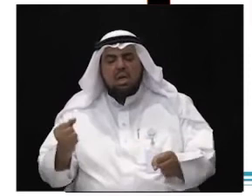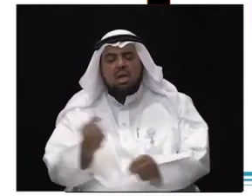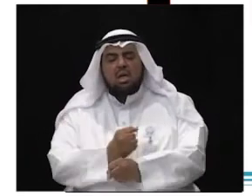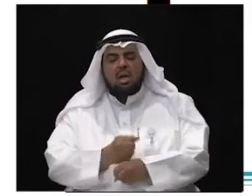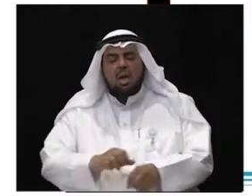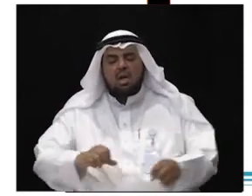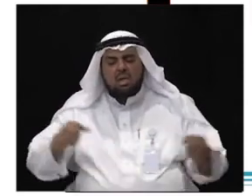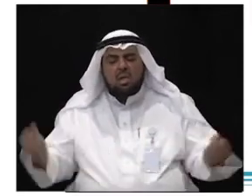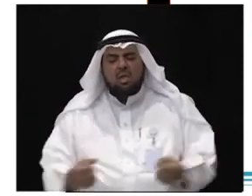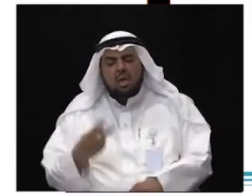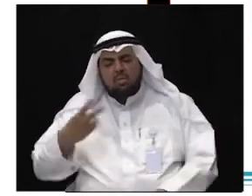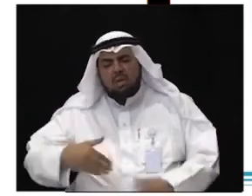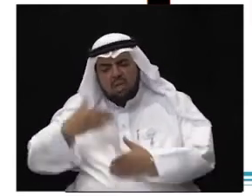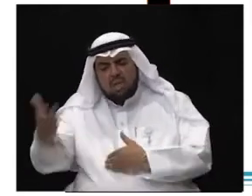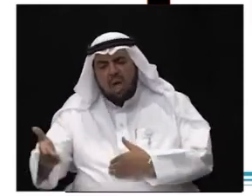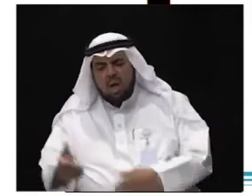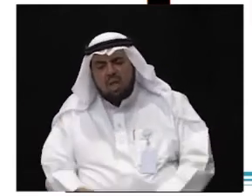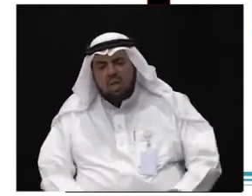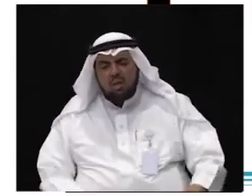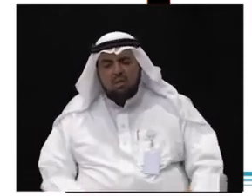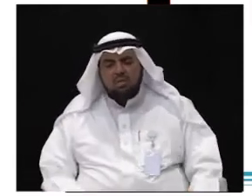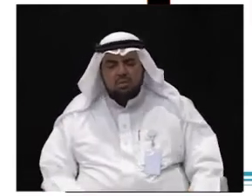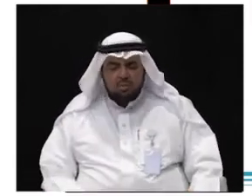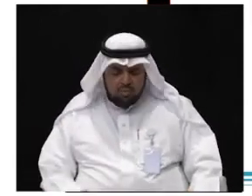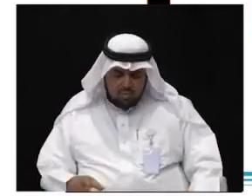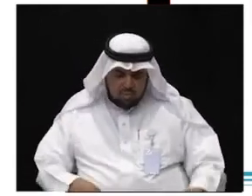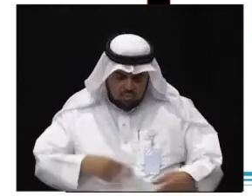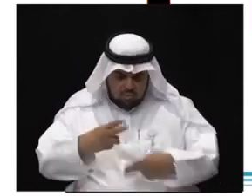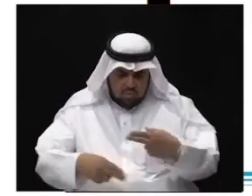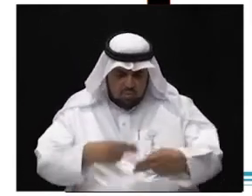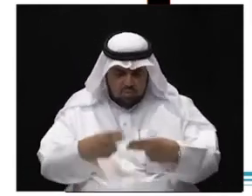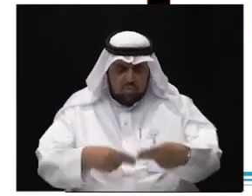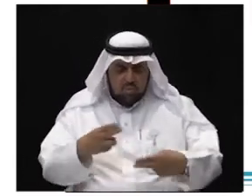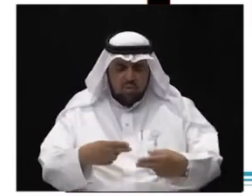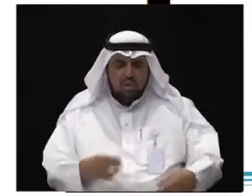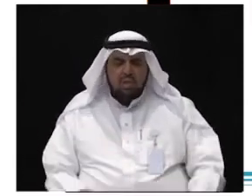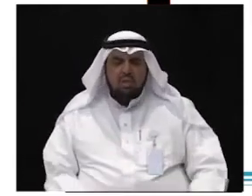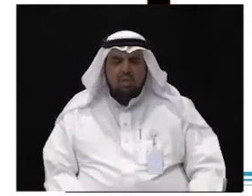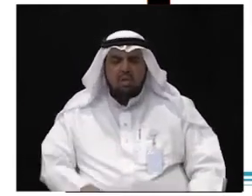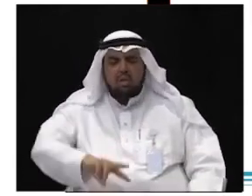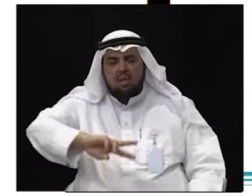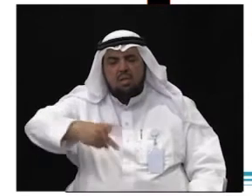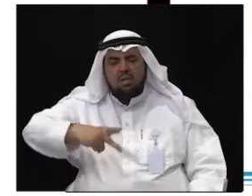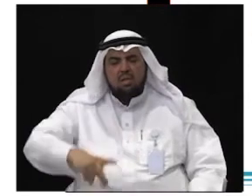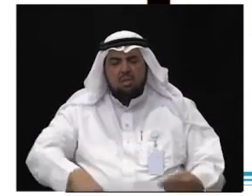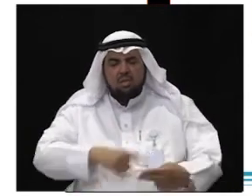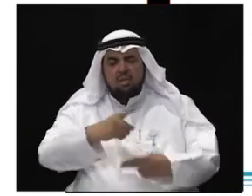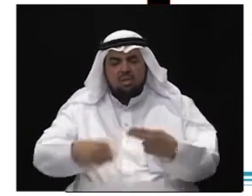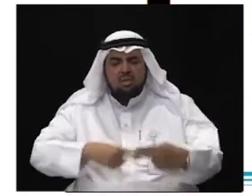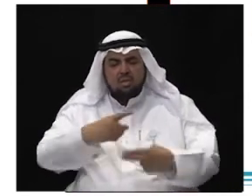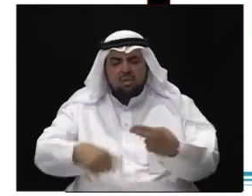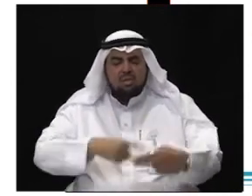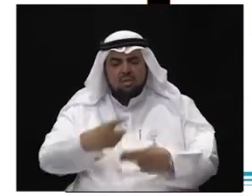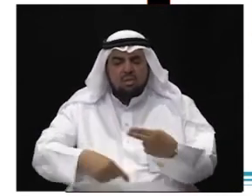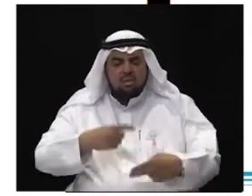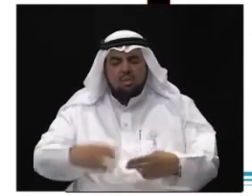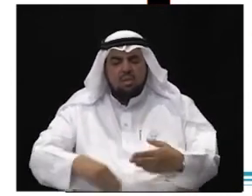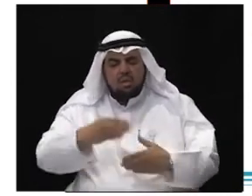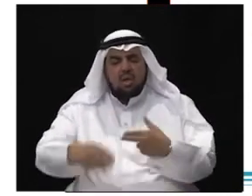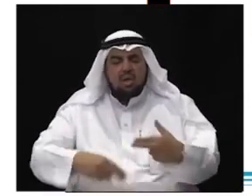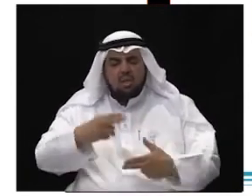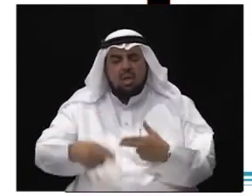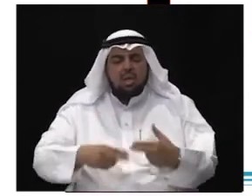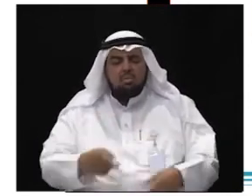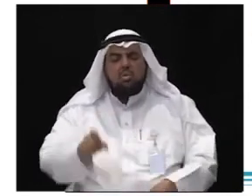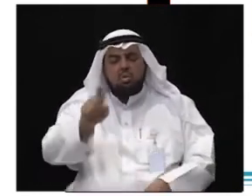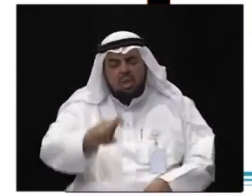التدريب التالي. ويتكرر هذا الانتقال داخل هذه الدائرة للتدريب التالي، وتسأل